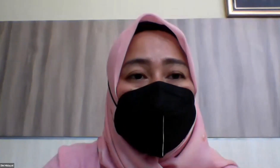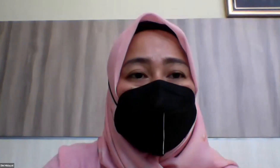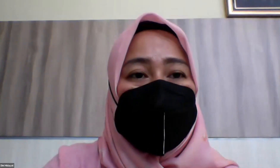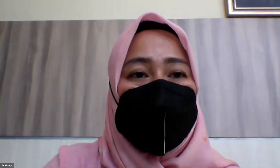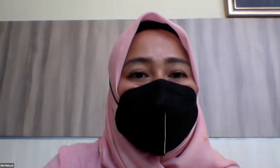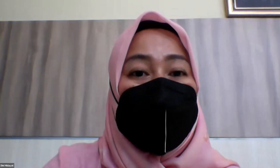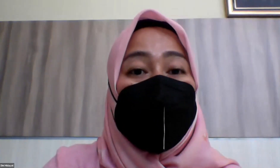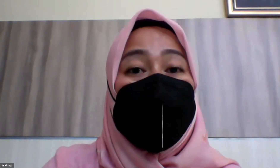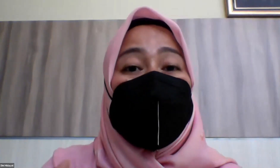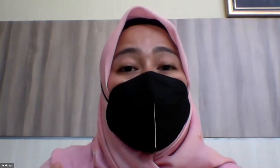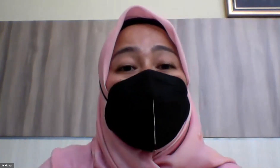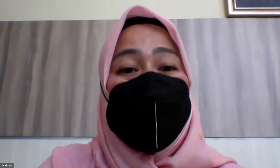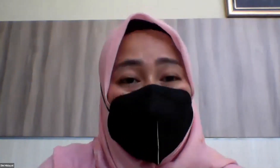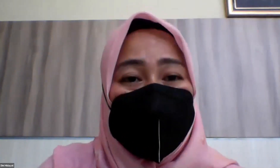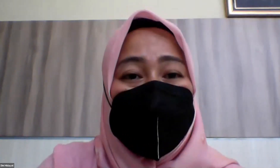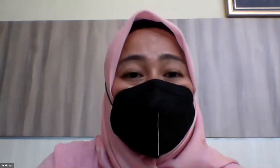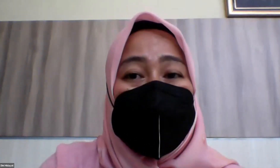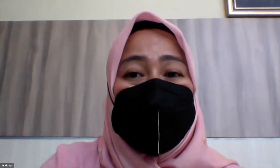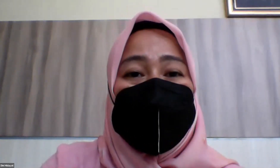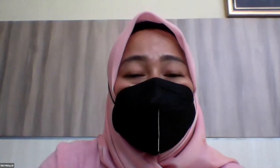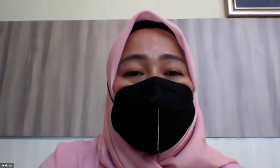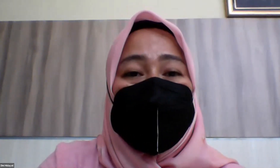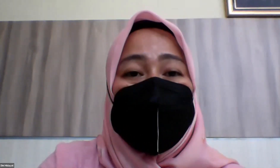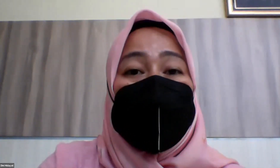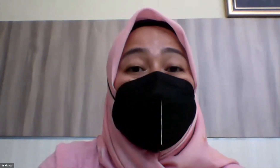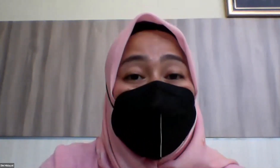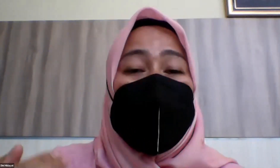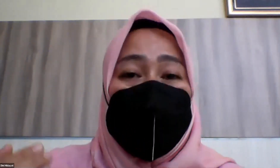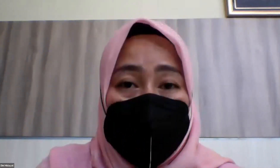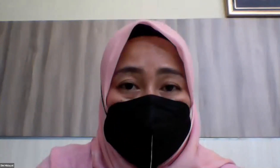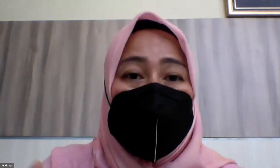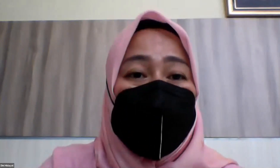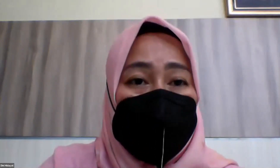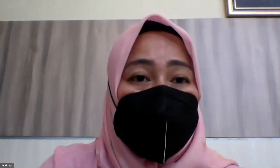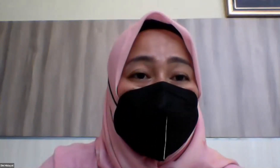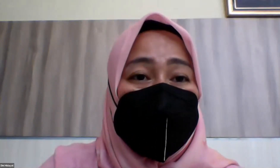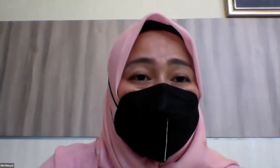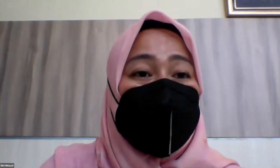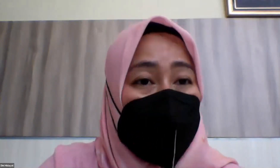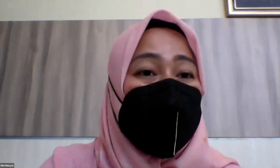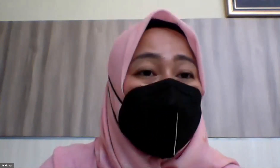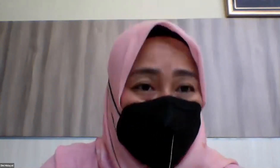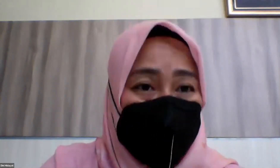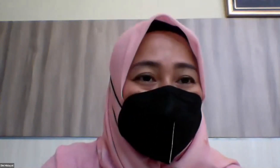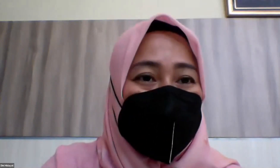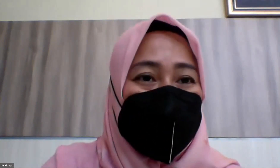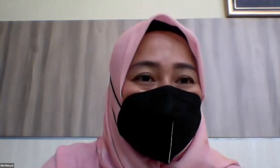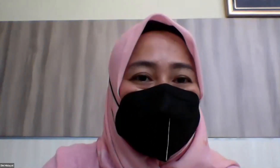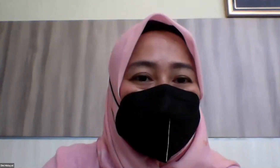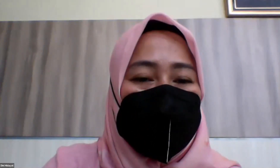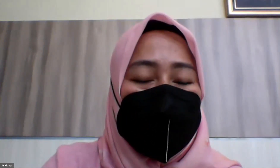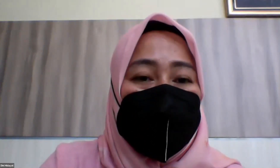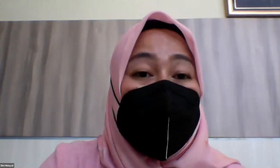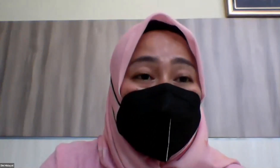berat badan ibu dan penambahan tiap bulannya berat badan ibu